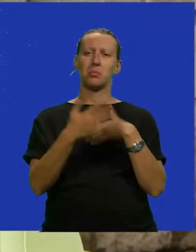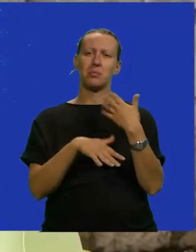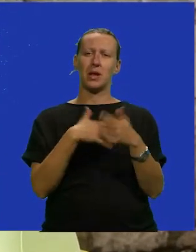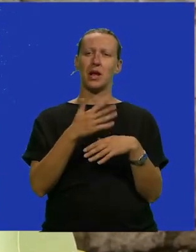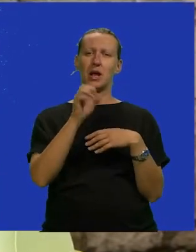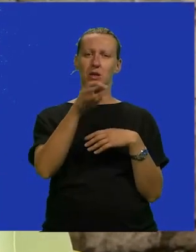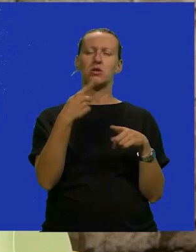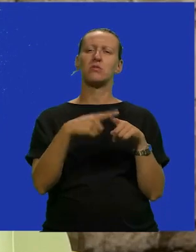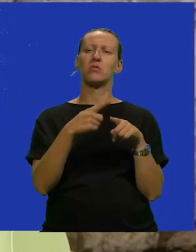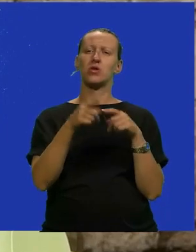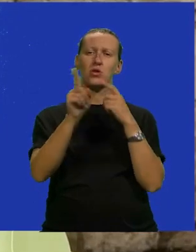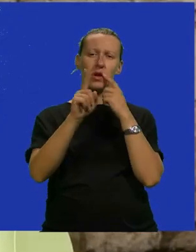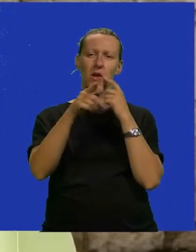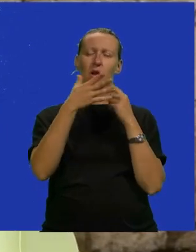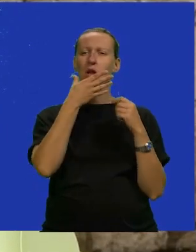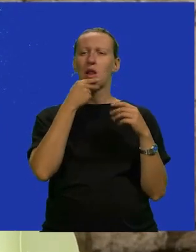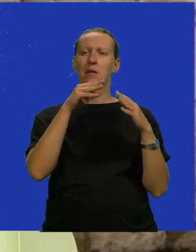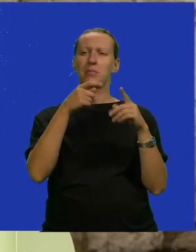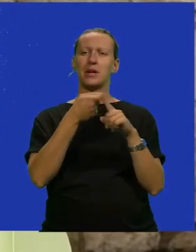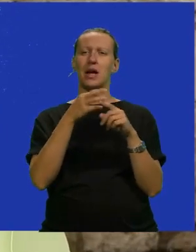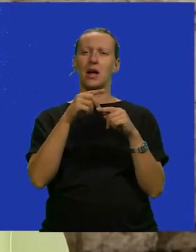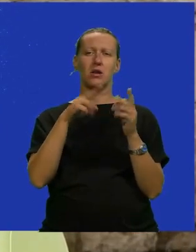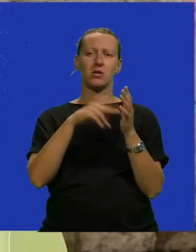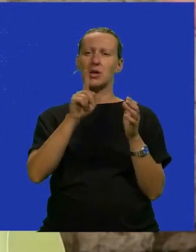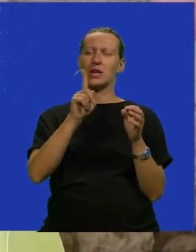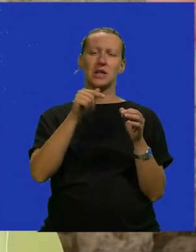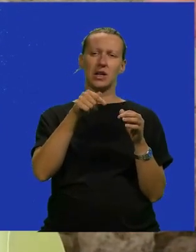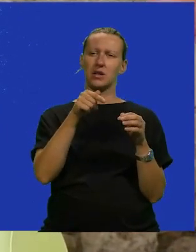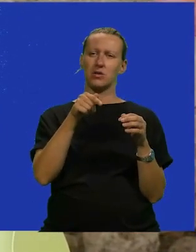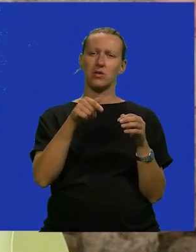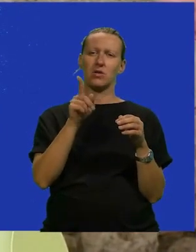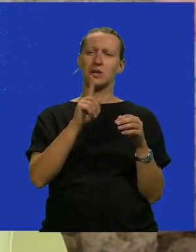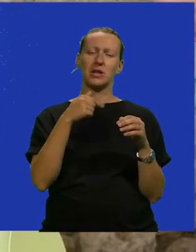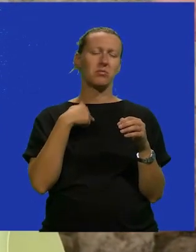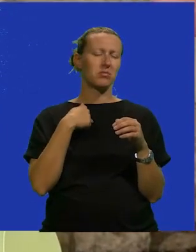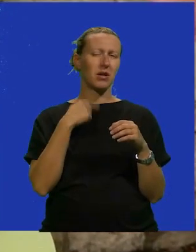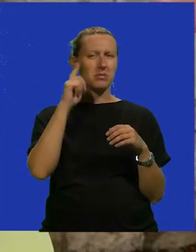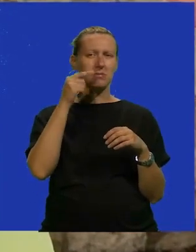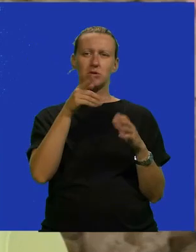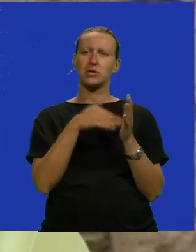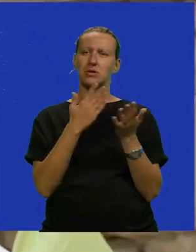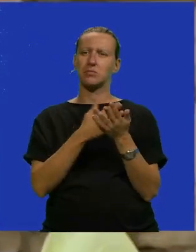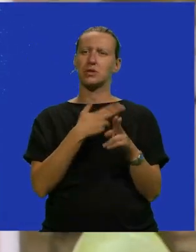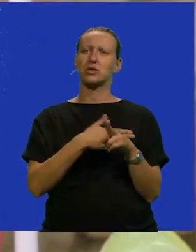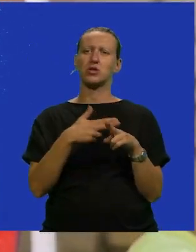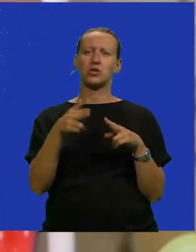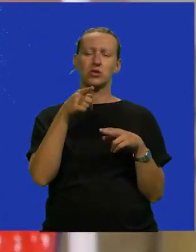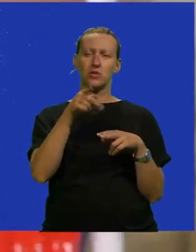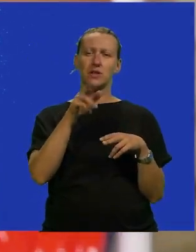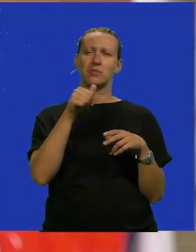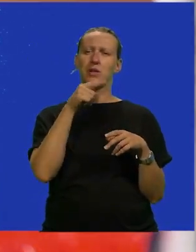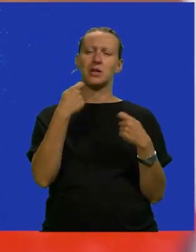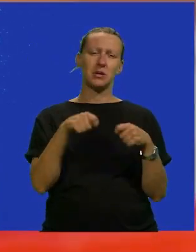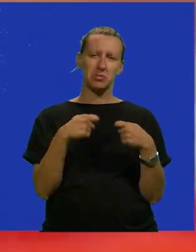miješani. A zašto crni to lipi karton? A ne, nije to po meni, treba biti čisti karton, ovdje ima